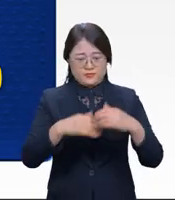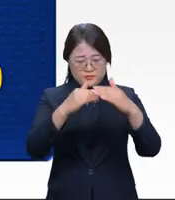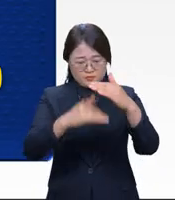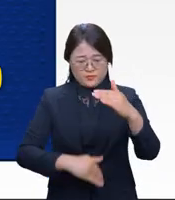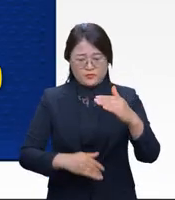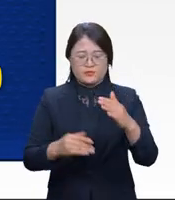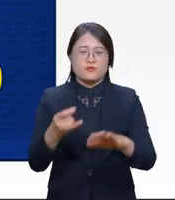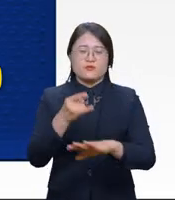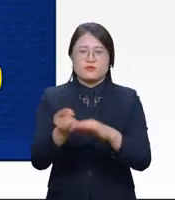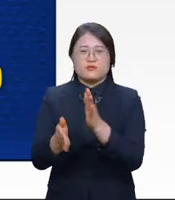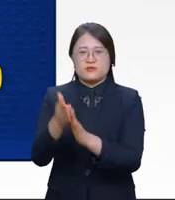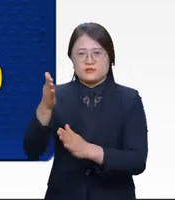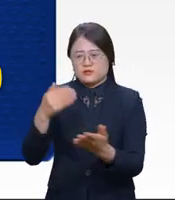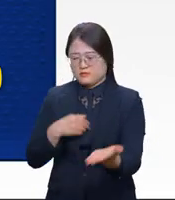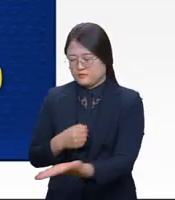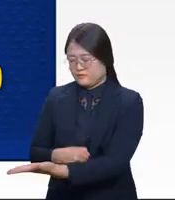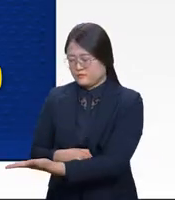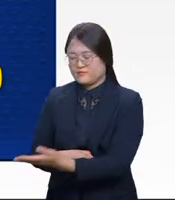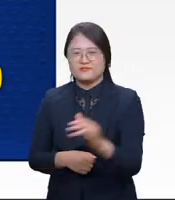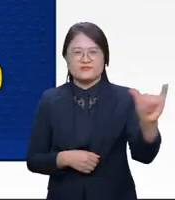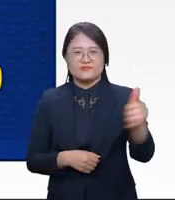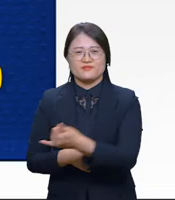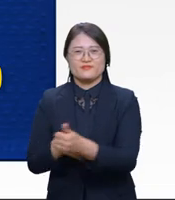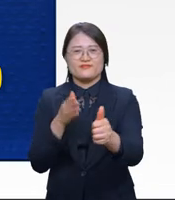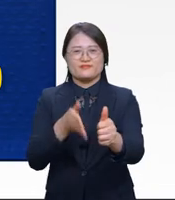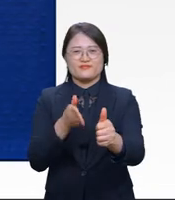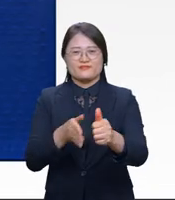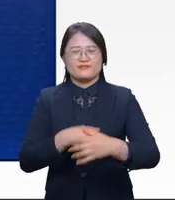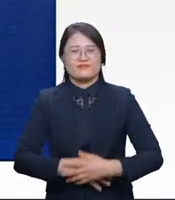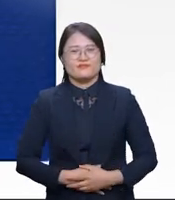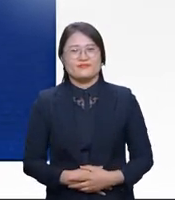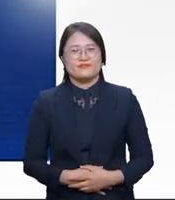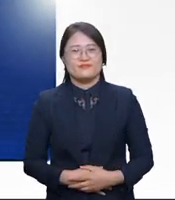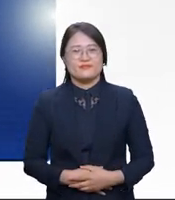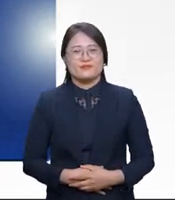자세한 내용은 의왕시 육아종합지원센터로 문의 주시기 바랍니다.